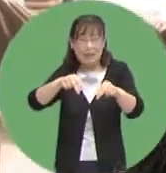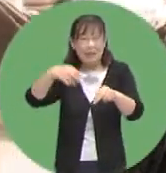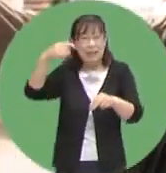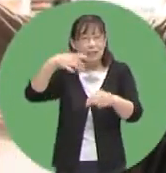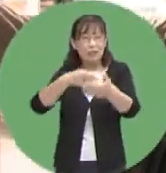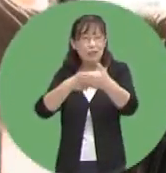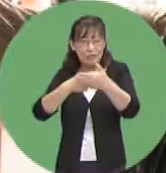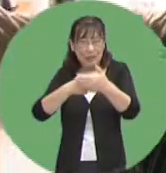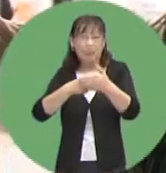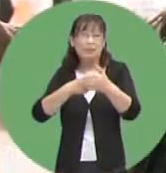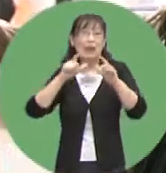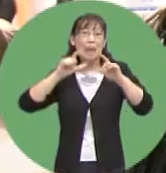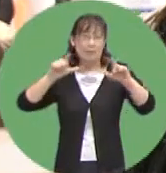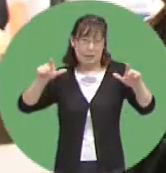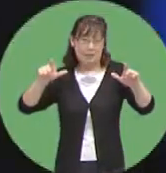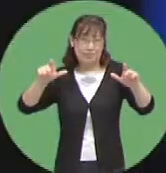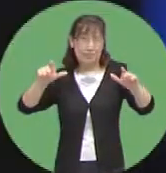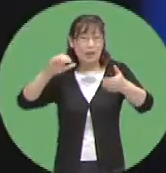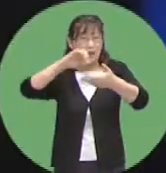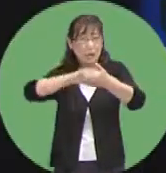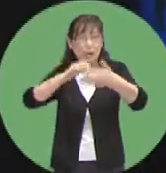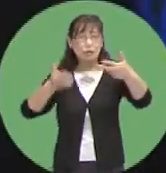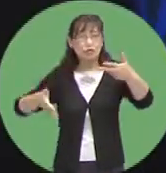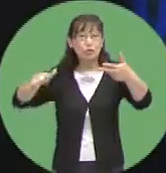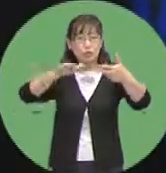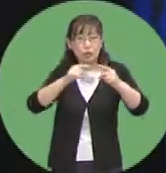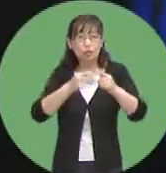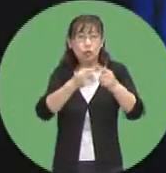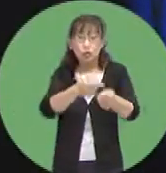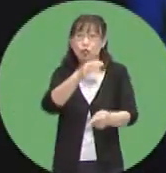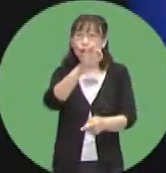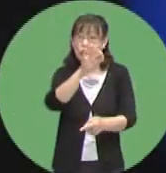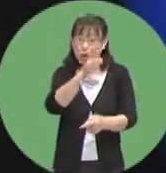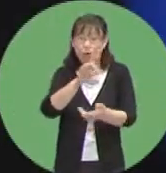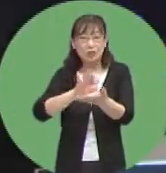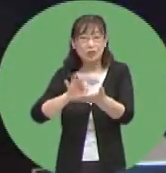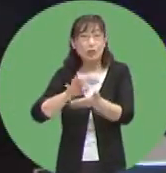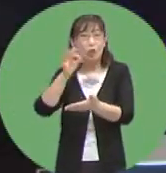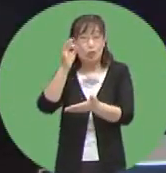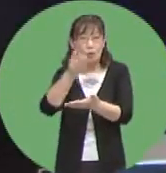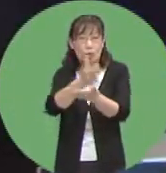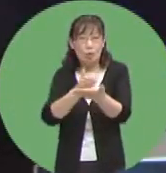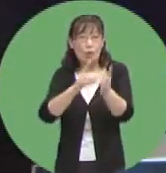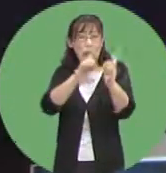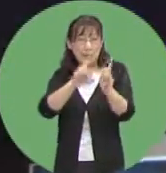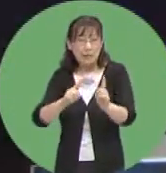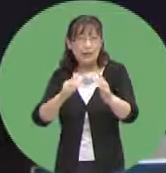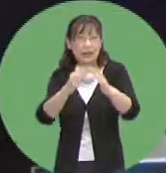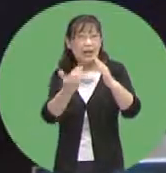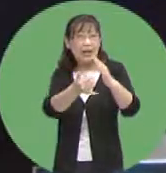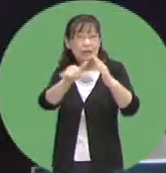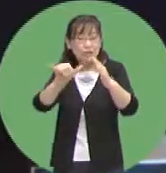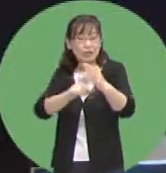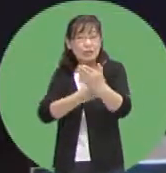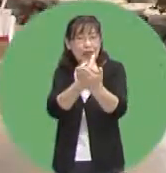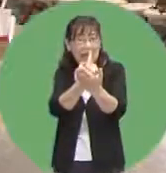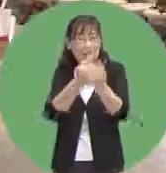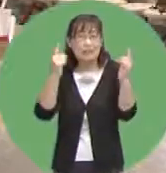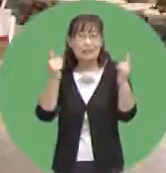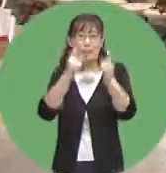携する施設などで入場料や使用料の割引、家族で参加できるイベントの開催などが行われます。